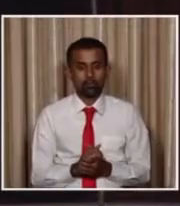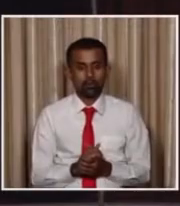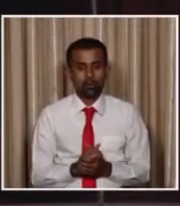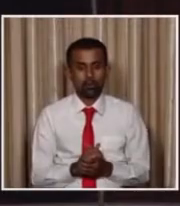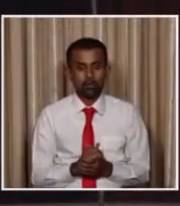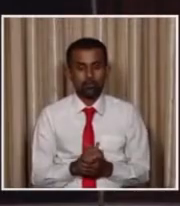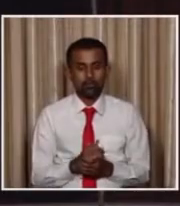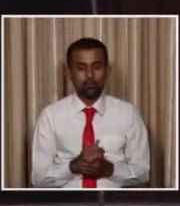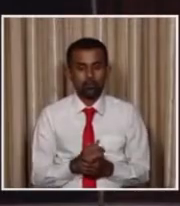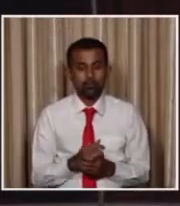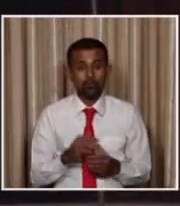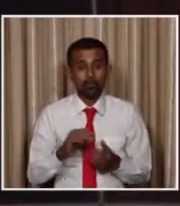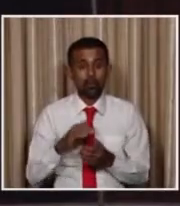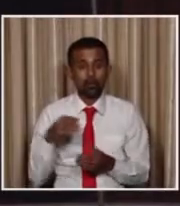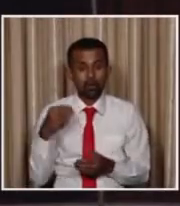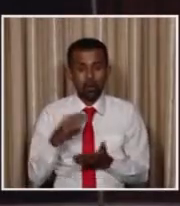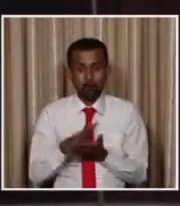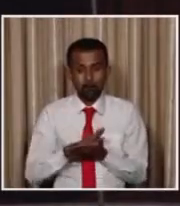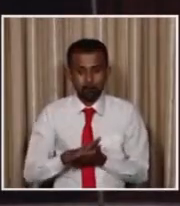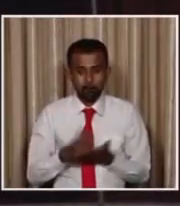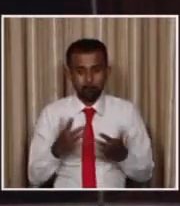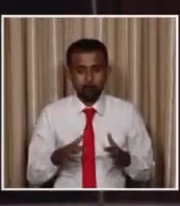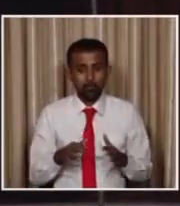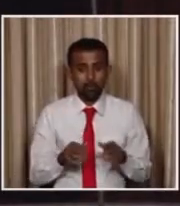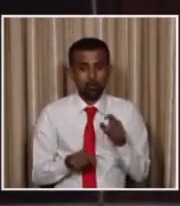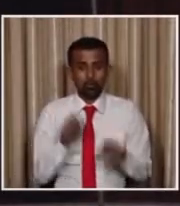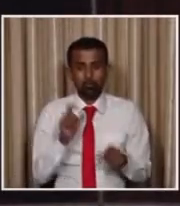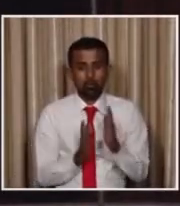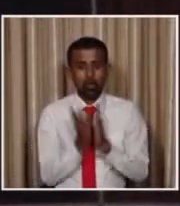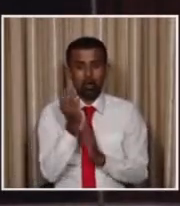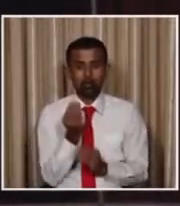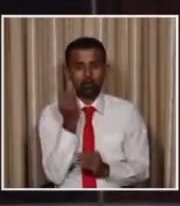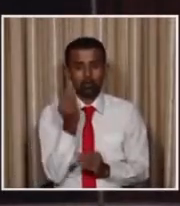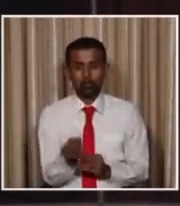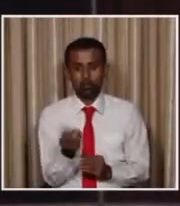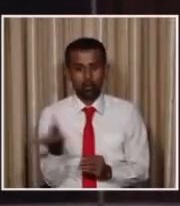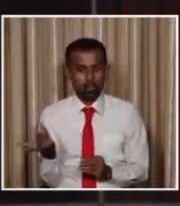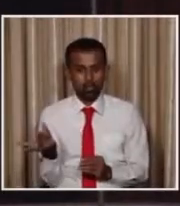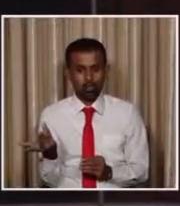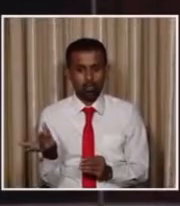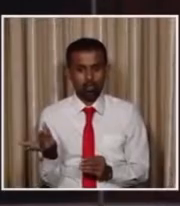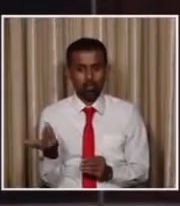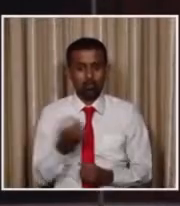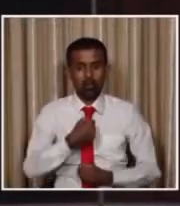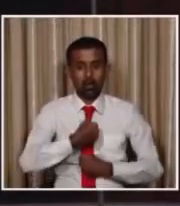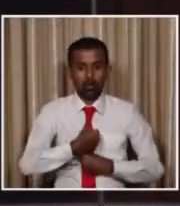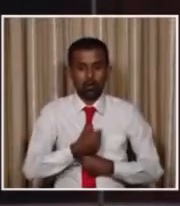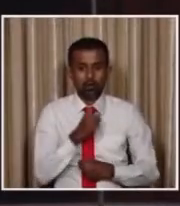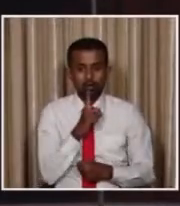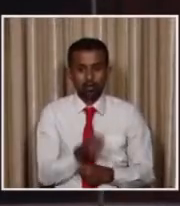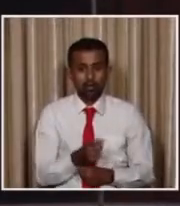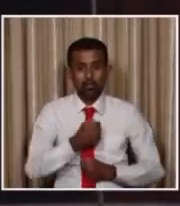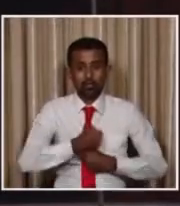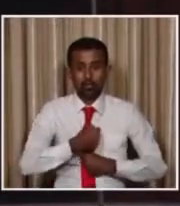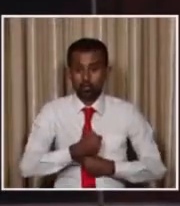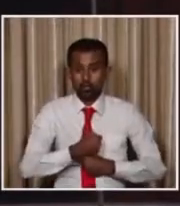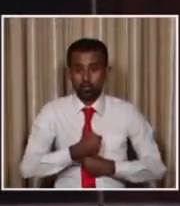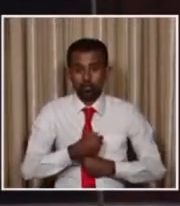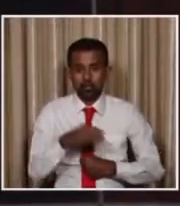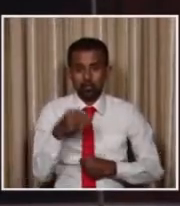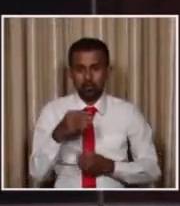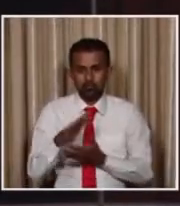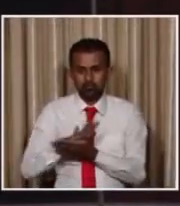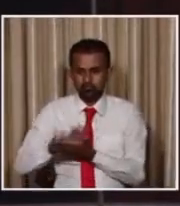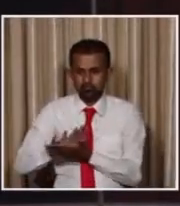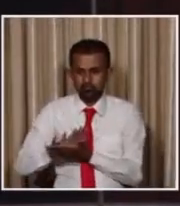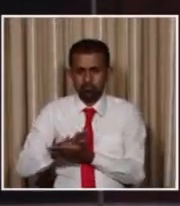ණය ප්‍රතිහෝගත කරන්නේ කරන්න ජනතාවට අයිතියක් දුන්නේ නැහැ. හැබැයි ආණ්ඩුව කියනවා ආණ්ඩුවේ ණය